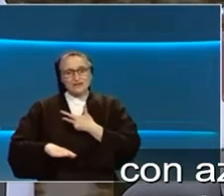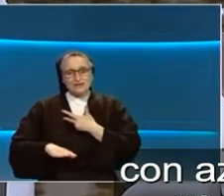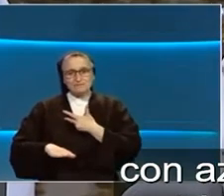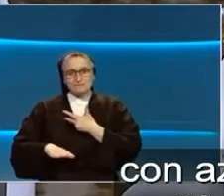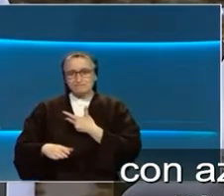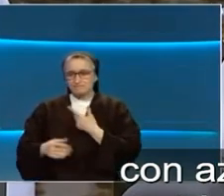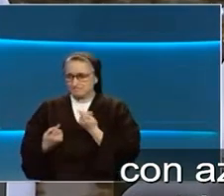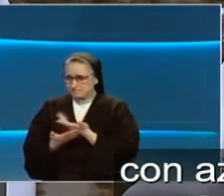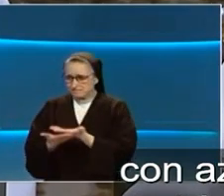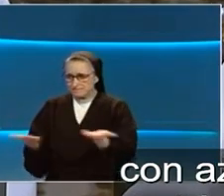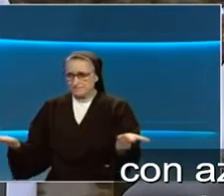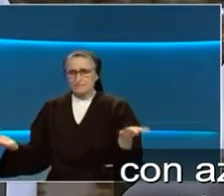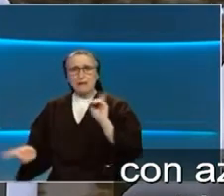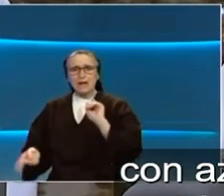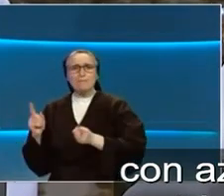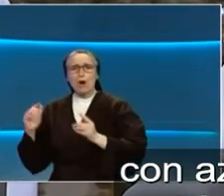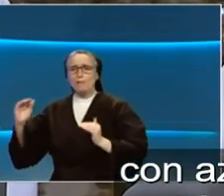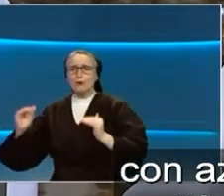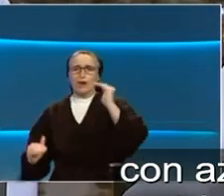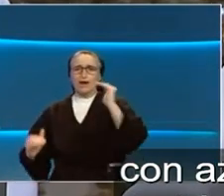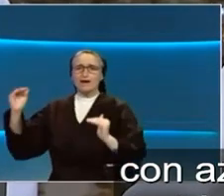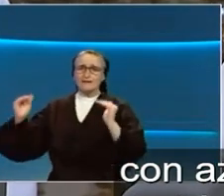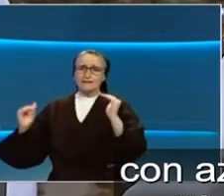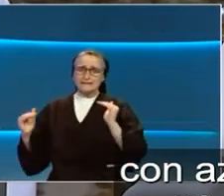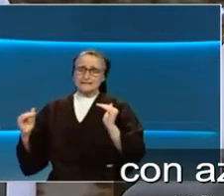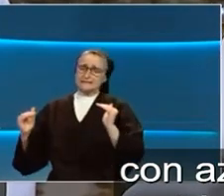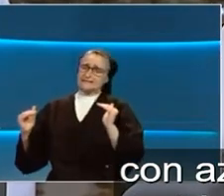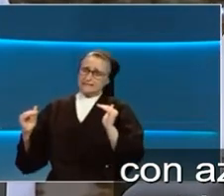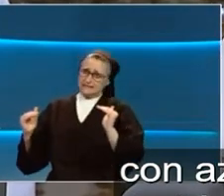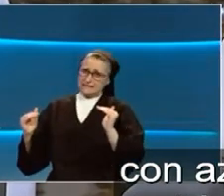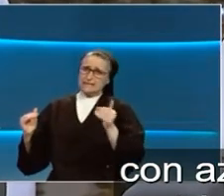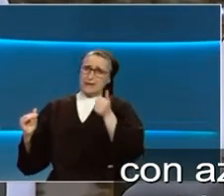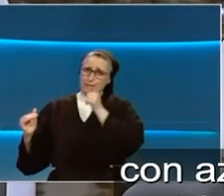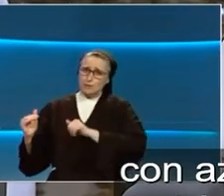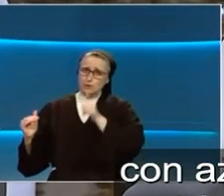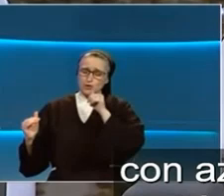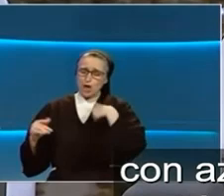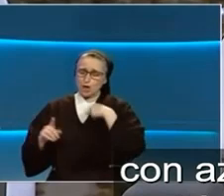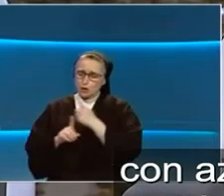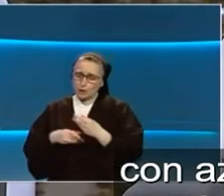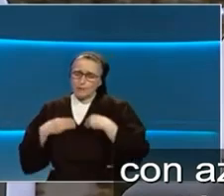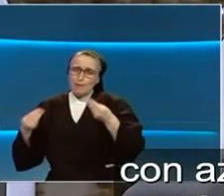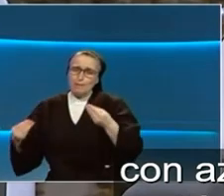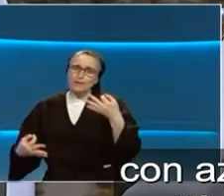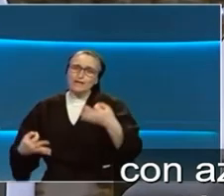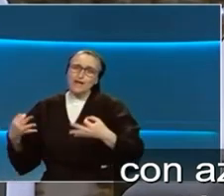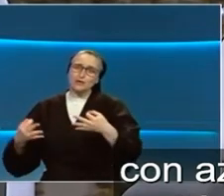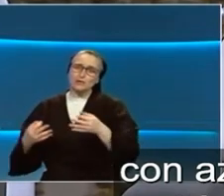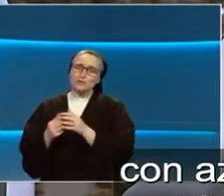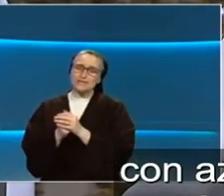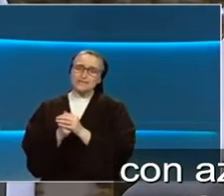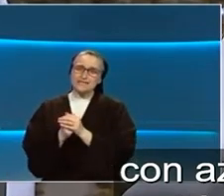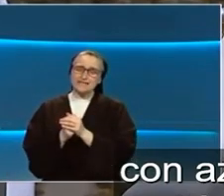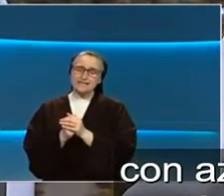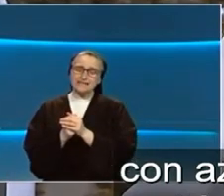불평등 속에서의 의로움의 몸짓, 거짓 속에서의 진리의 몸짓,